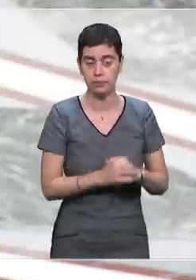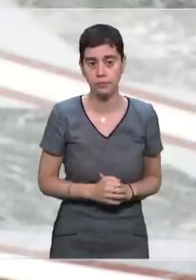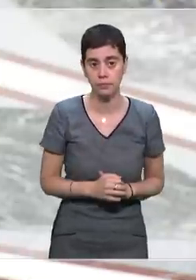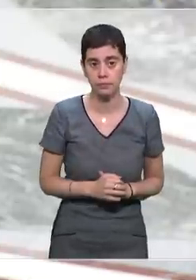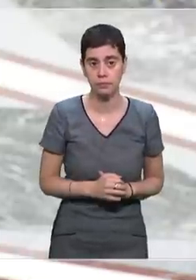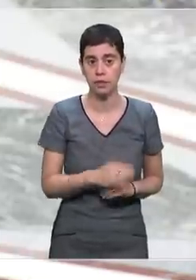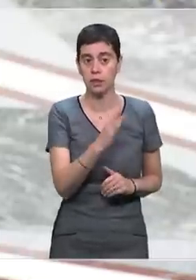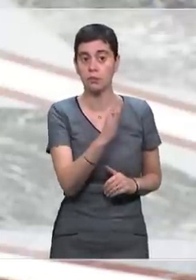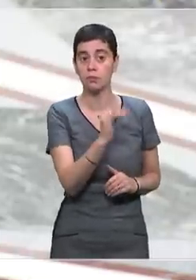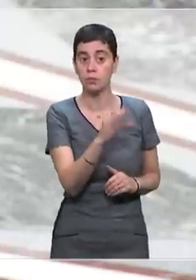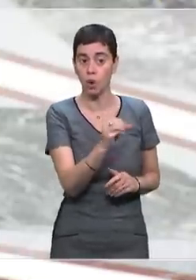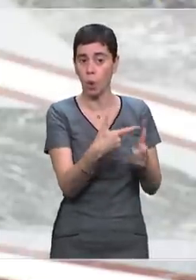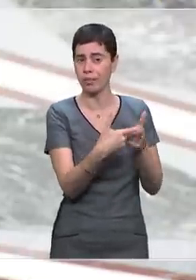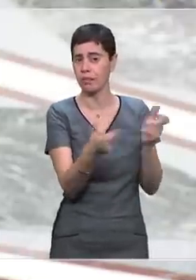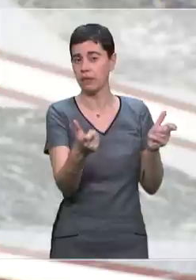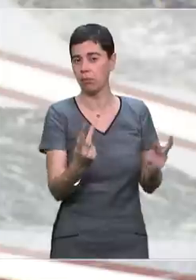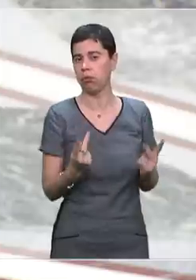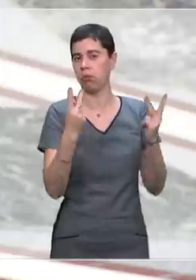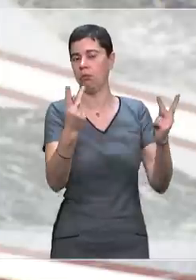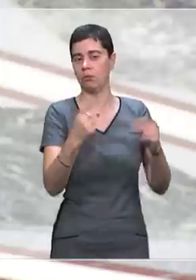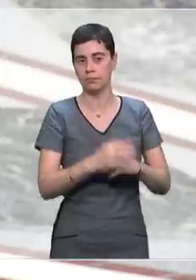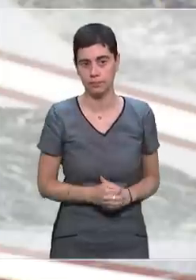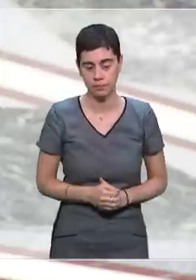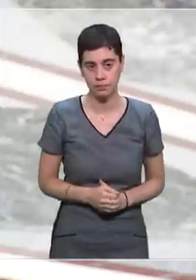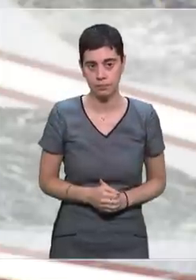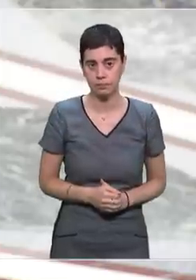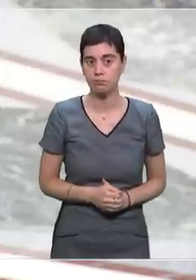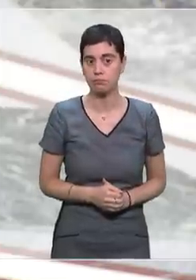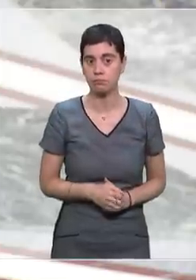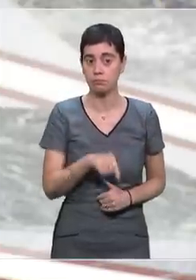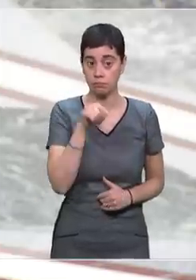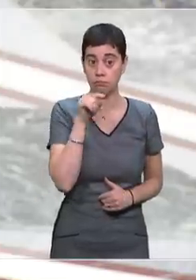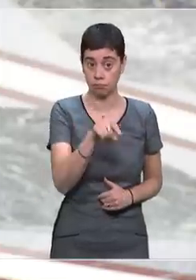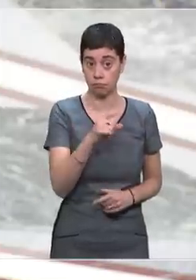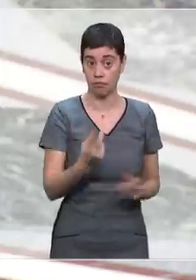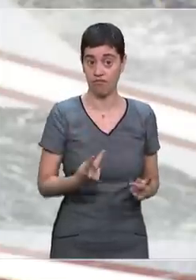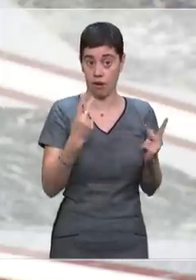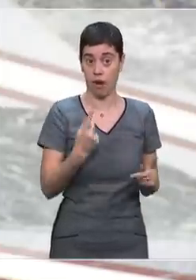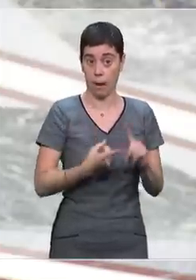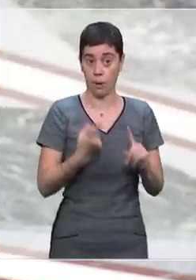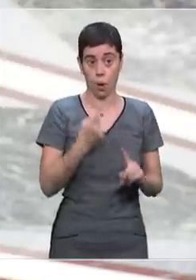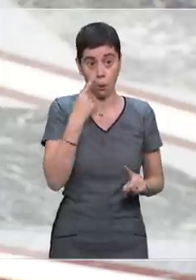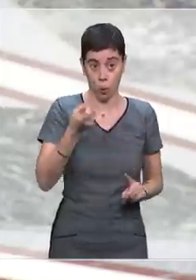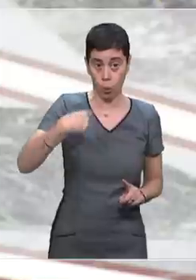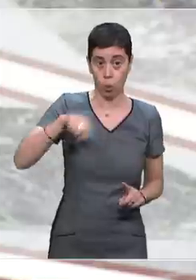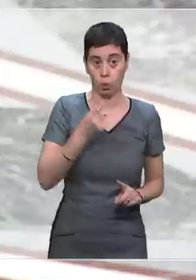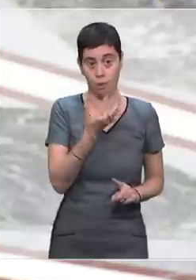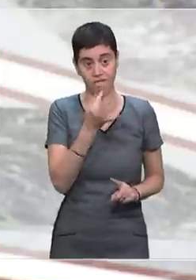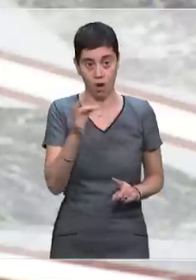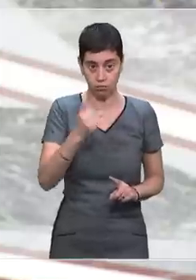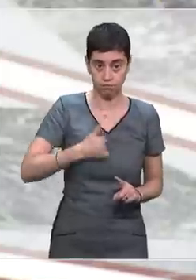la biodiversité inestimable. Ce sont des territoires déterminants pour notre souveraineté et pour notre